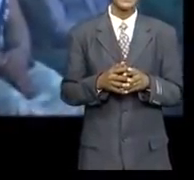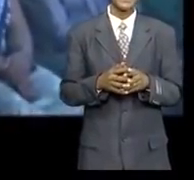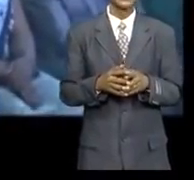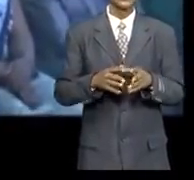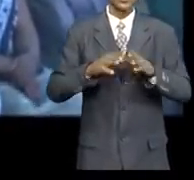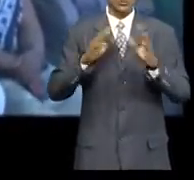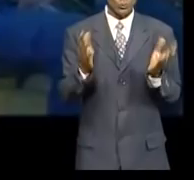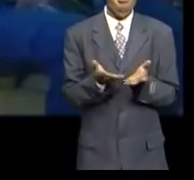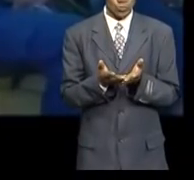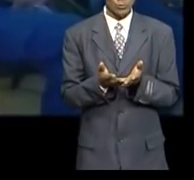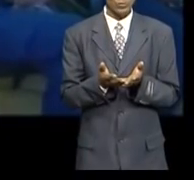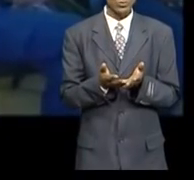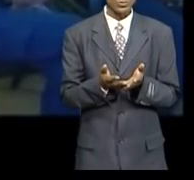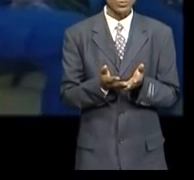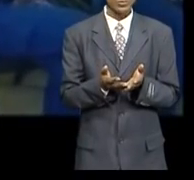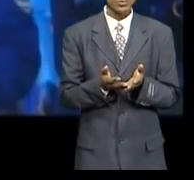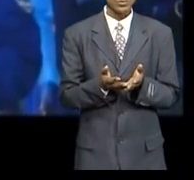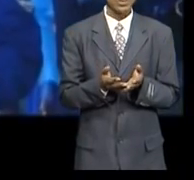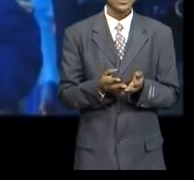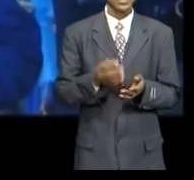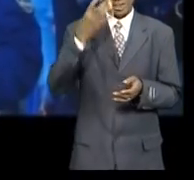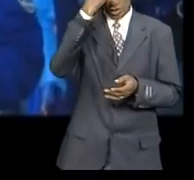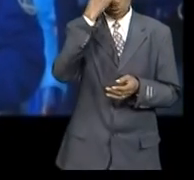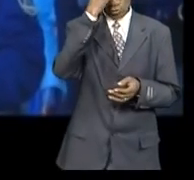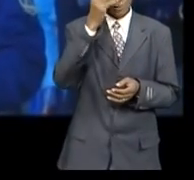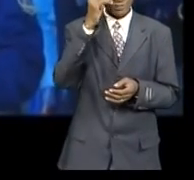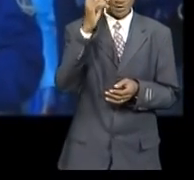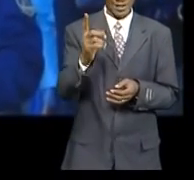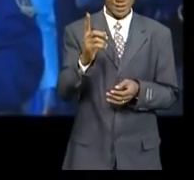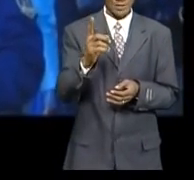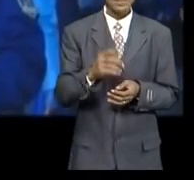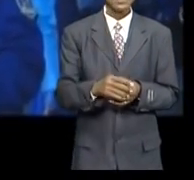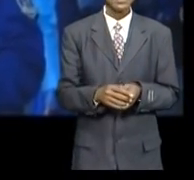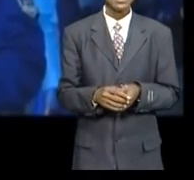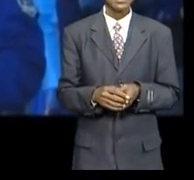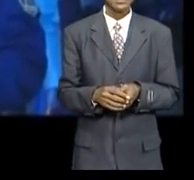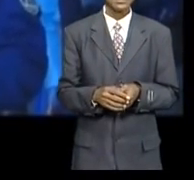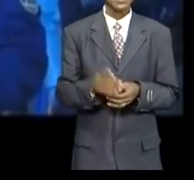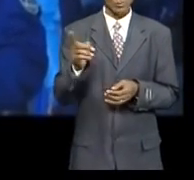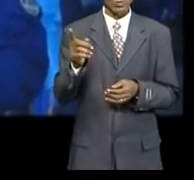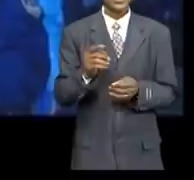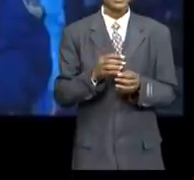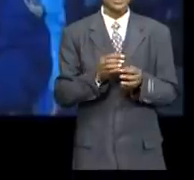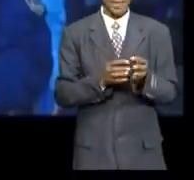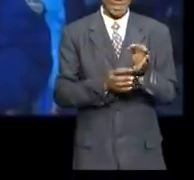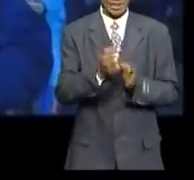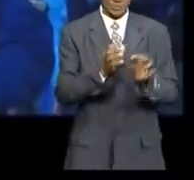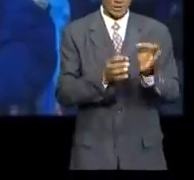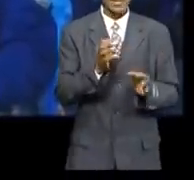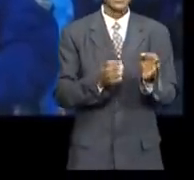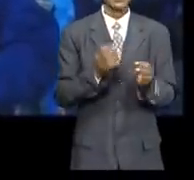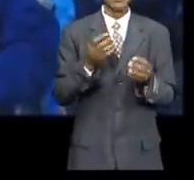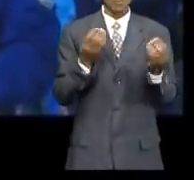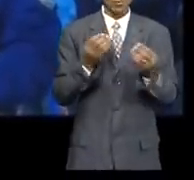finit merveilleusement bien, dit-on. Le colonel Arthur Mamba, représentant personnel du commissariat provincial de la police, a loué le